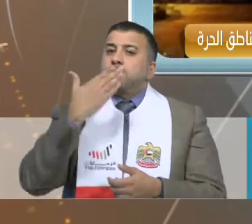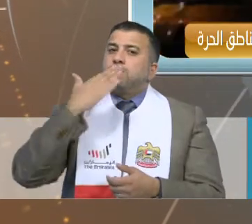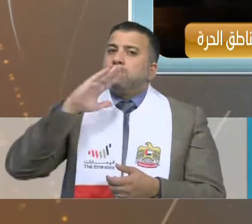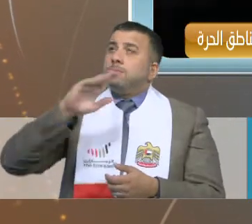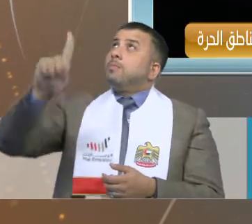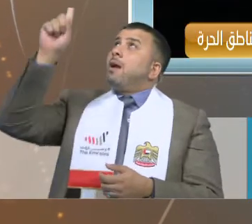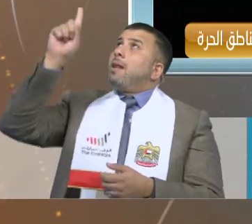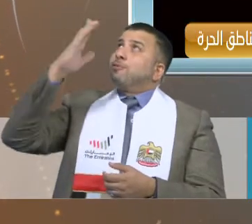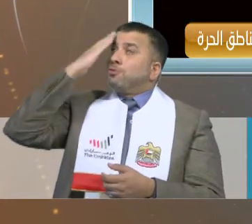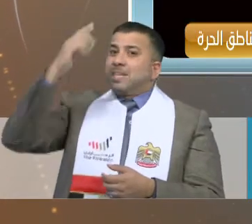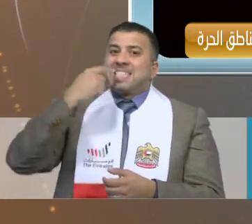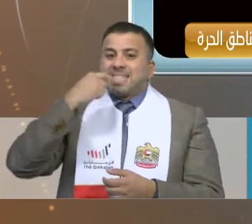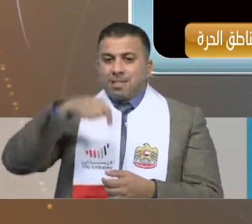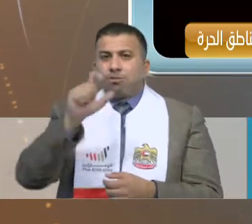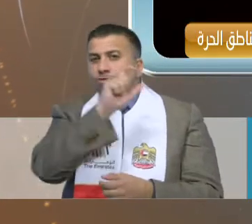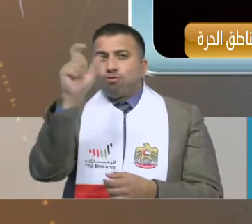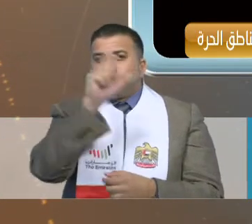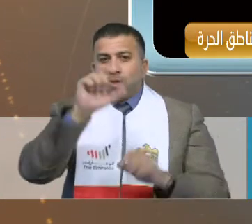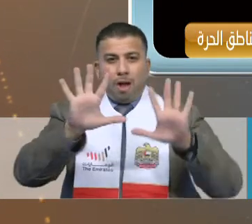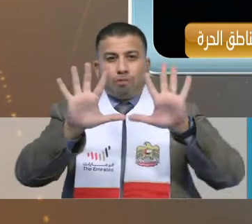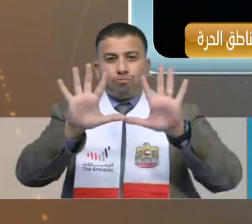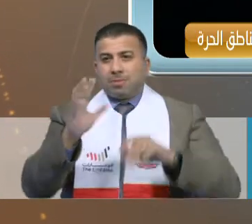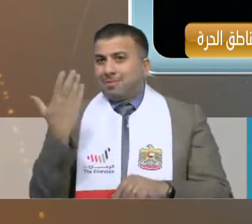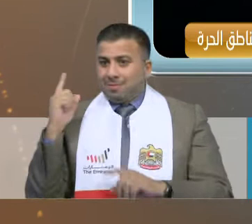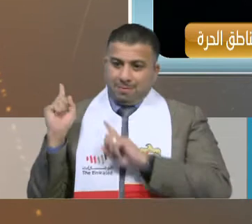الله خلال هذا العام، خلال العشرة أشهر الأولى،